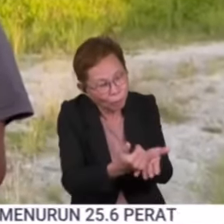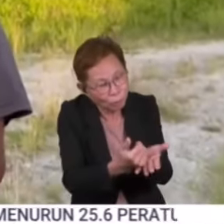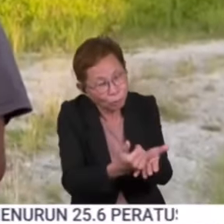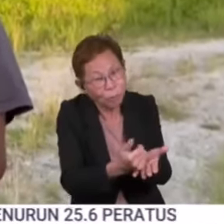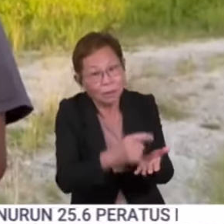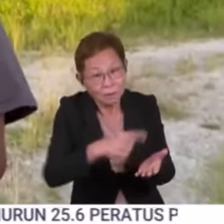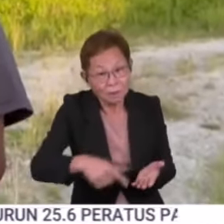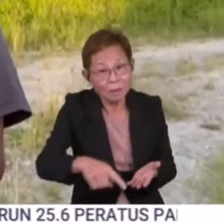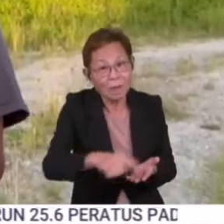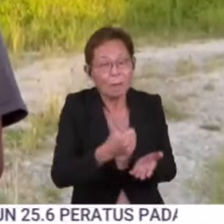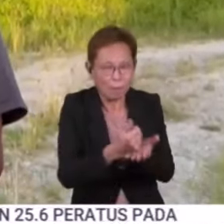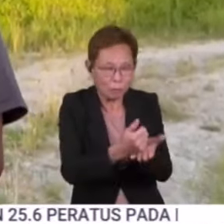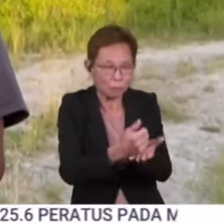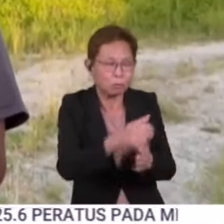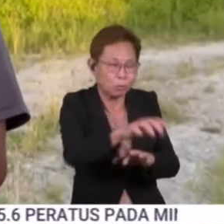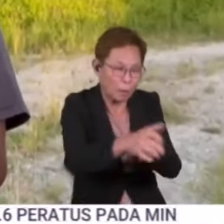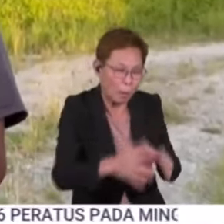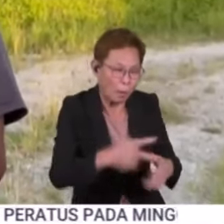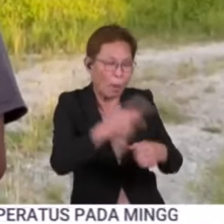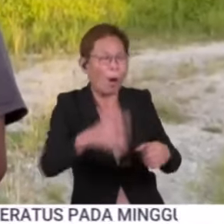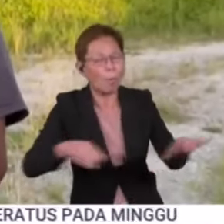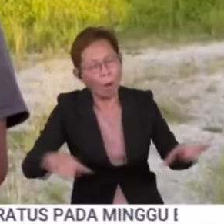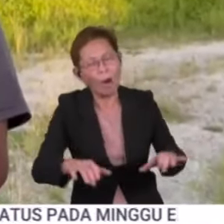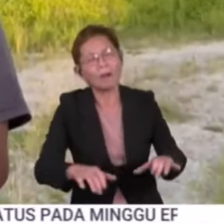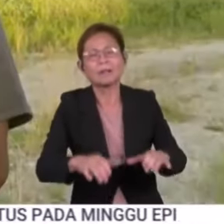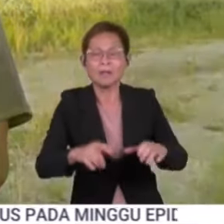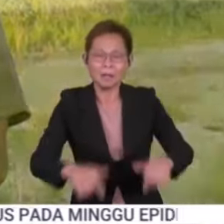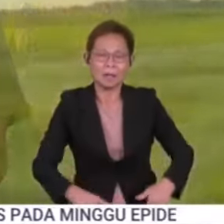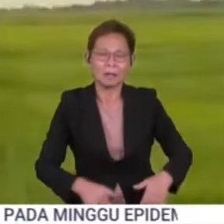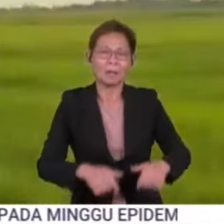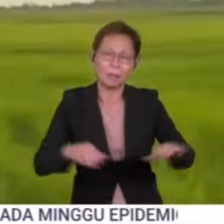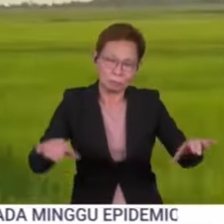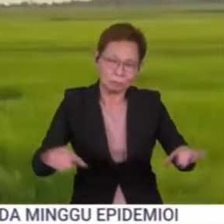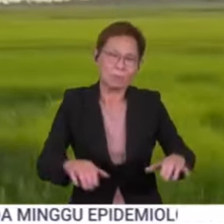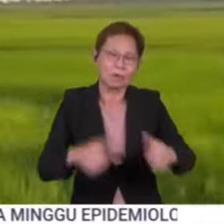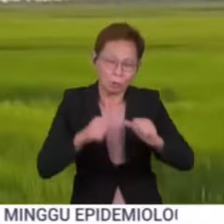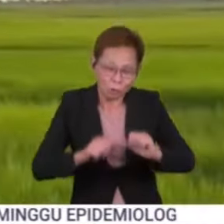dapat membantu mereka dalam menjalani kehidupan seharian.